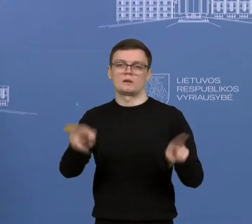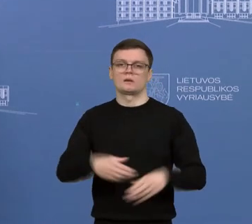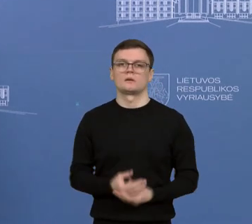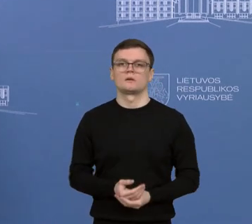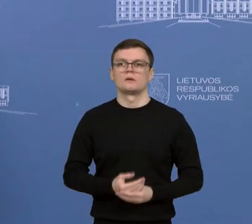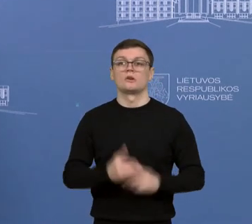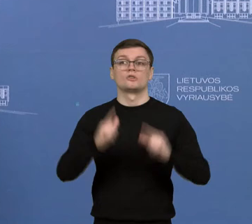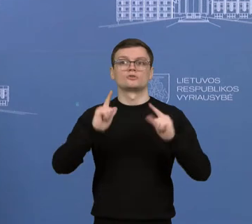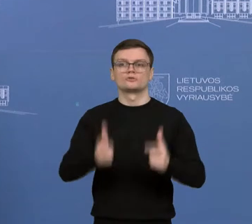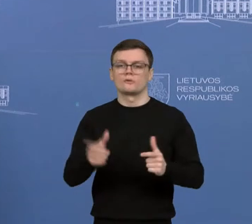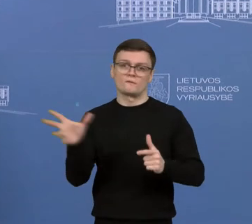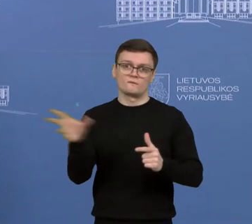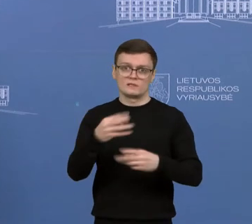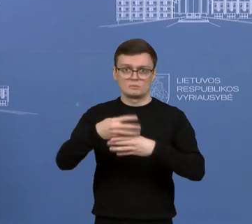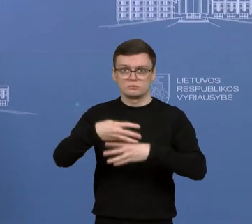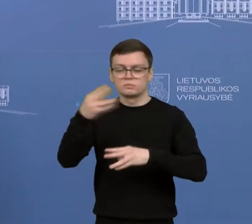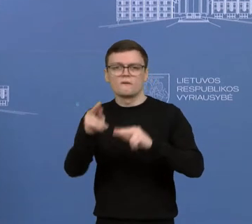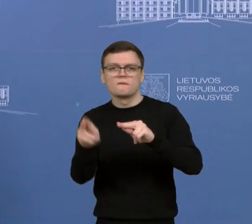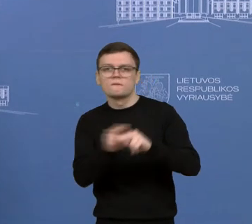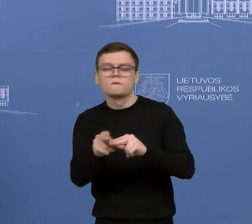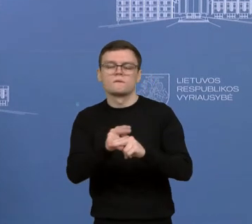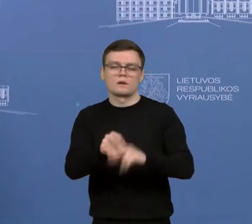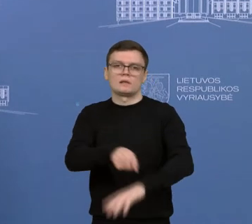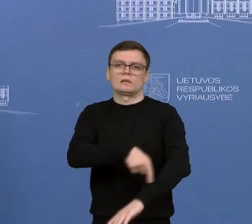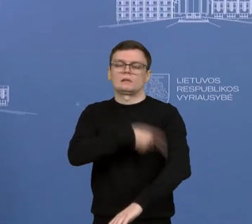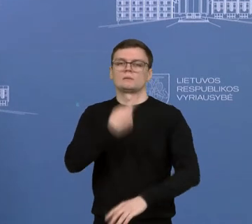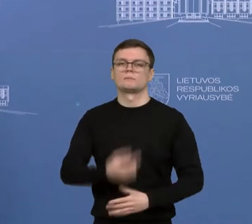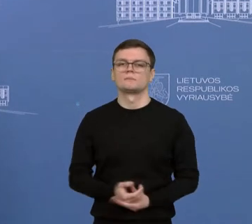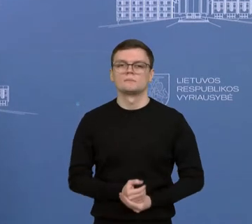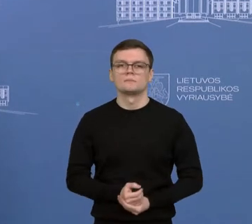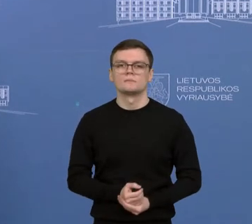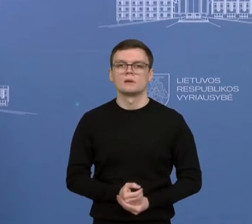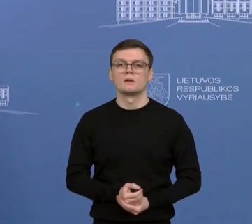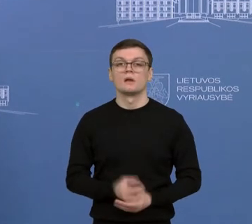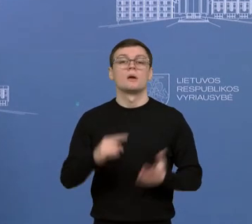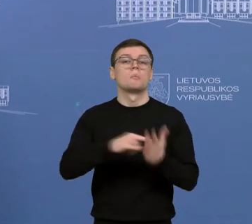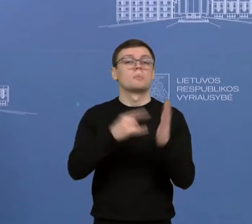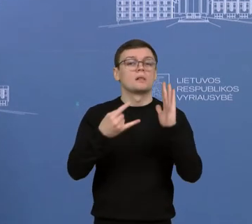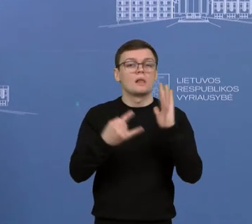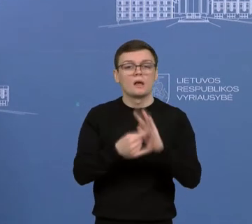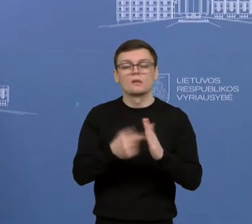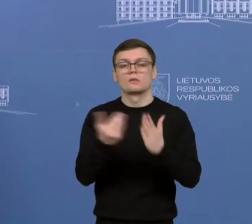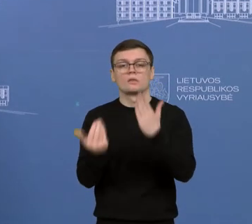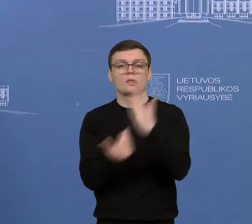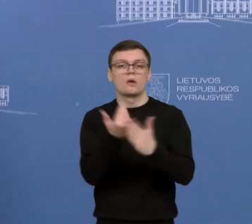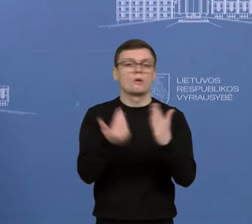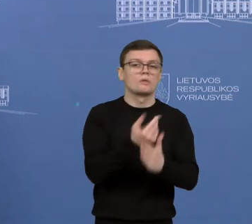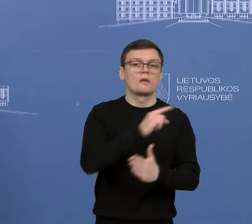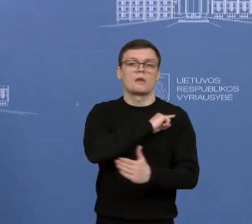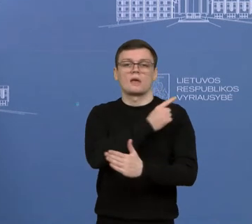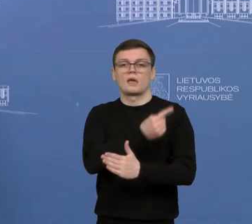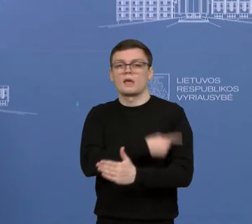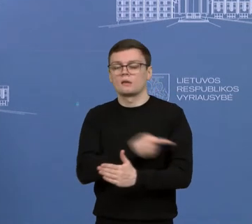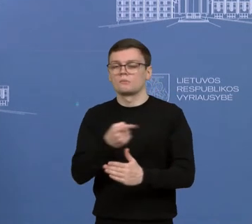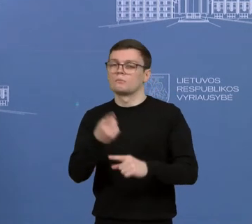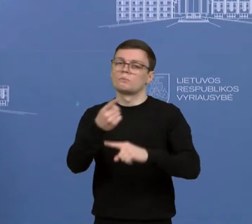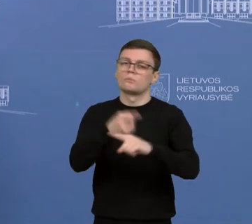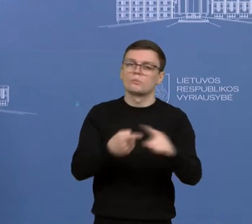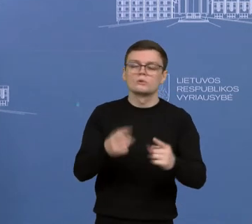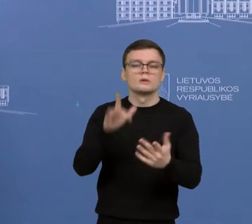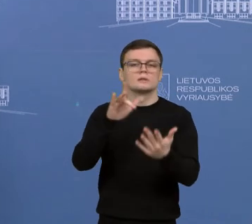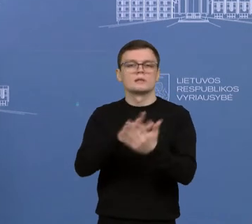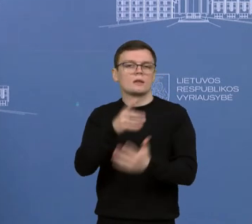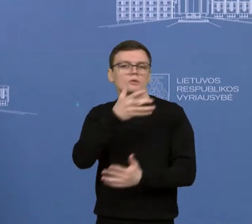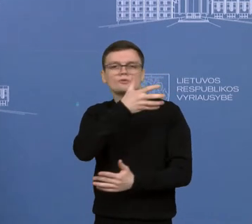užtrunka ženkliai ilgiau. Taip pat yra planuojama didinti atsinaujinančių energijos išteklių dalį centralizuotai tiekiamų